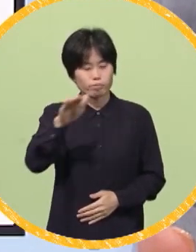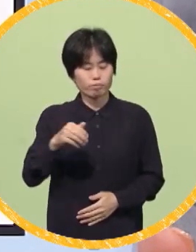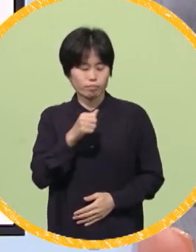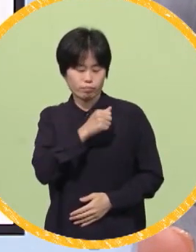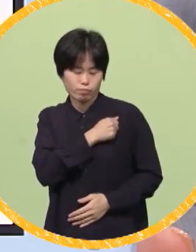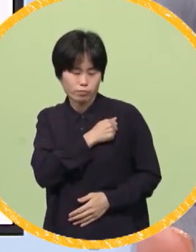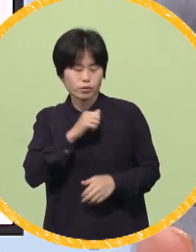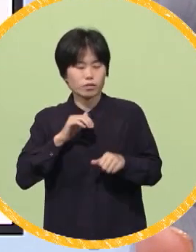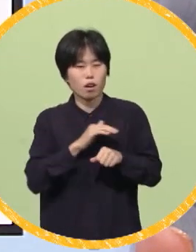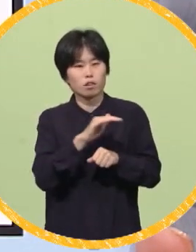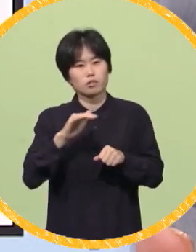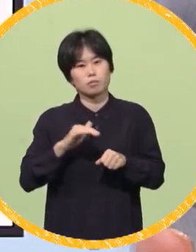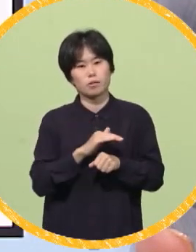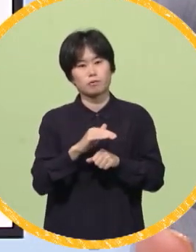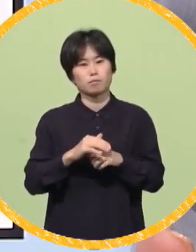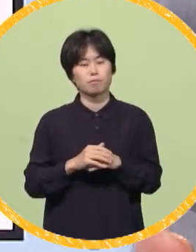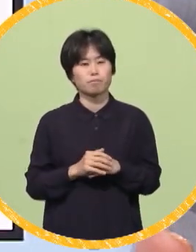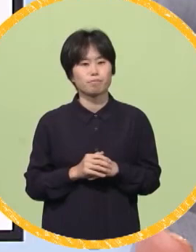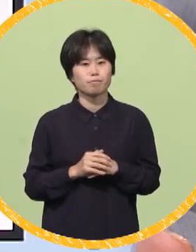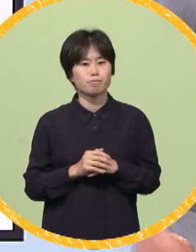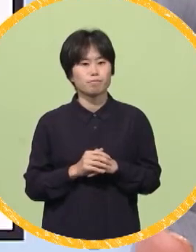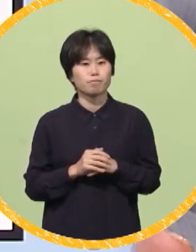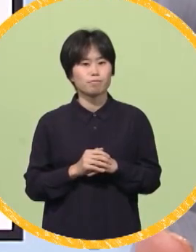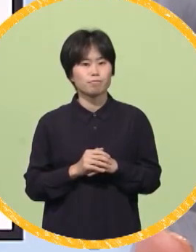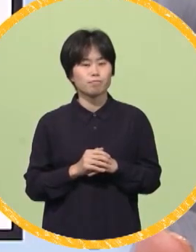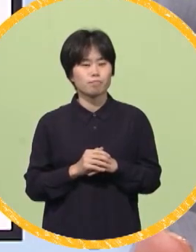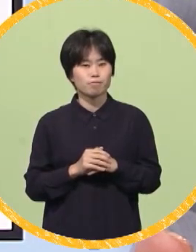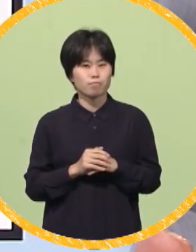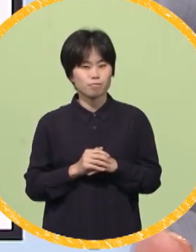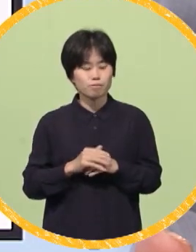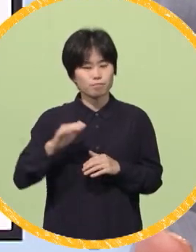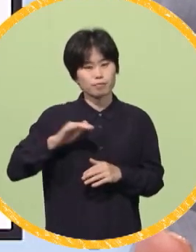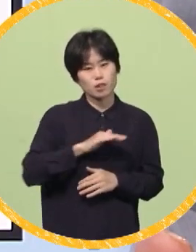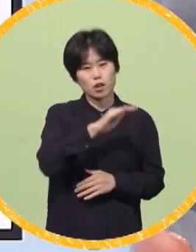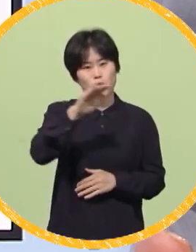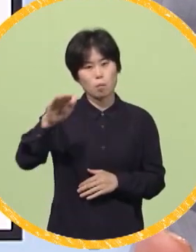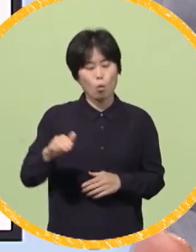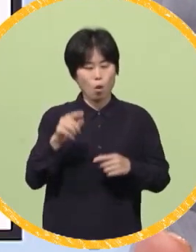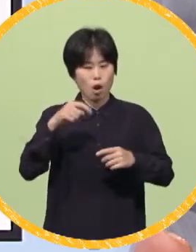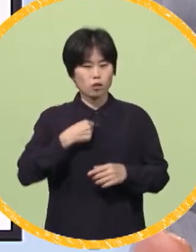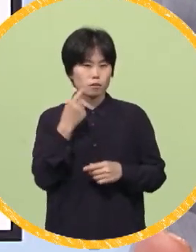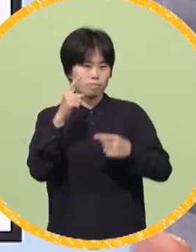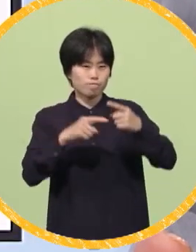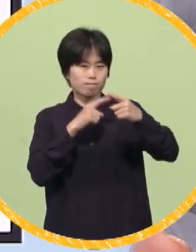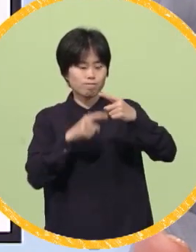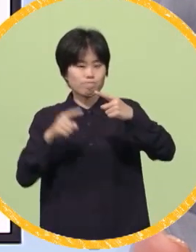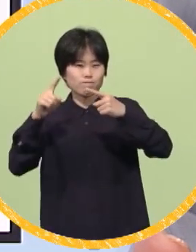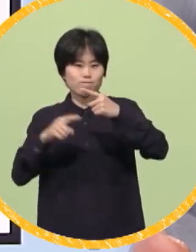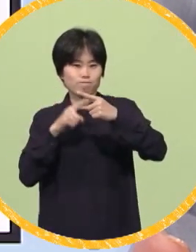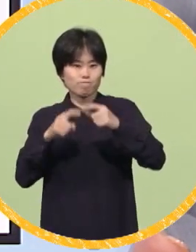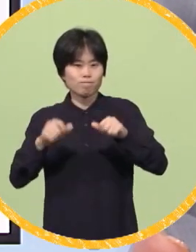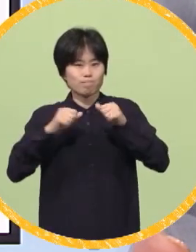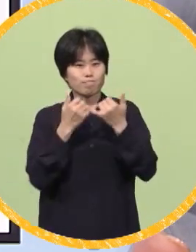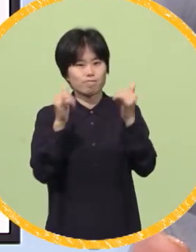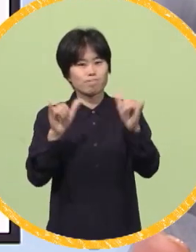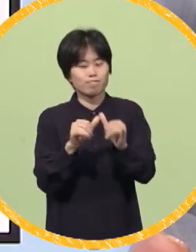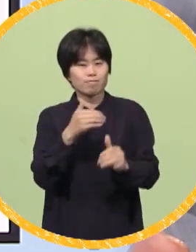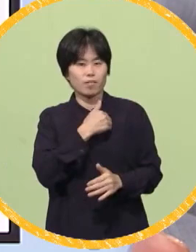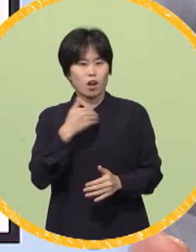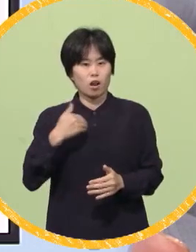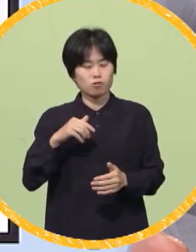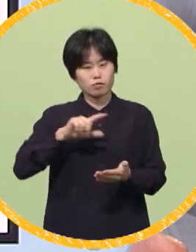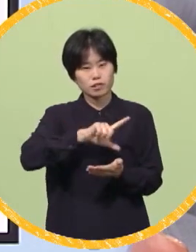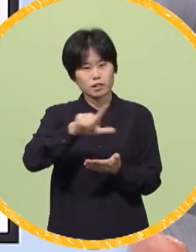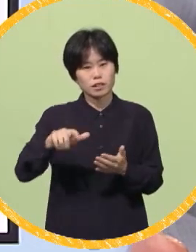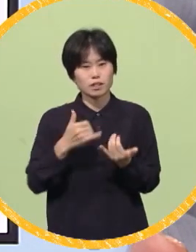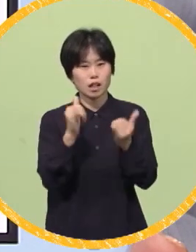命を大切にします。一つ、私たちは誰もがその人らしく暮らすことのできる地域社会を実現します